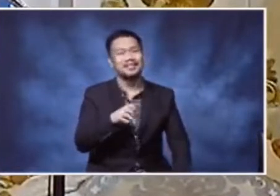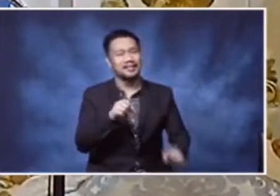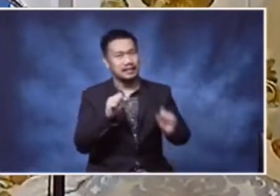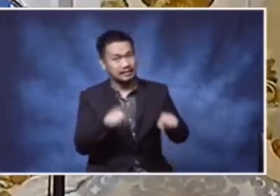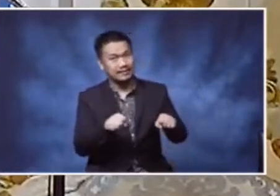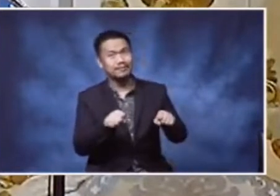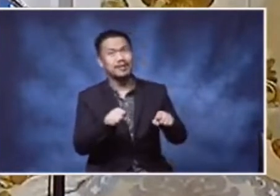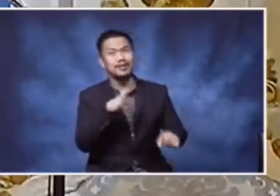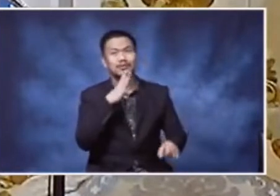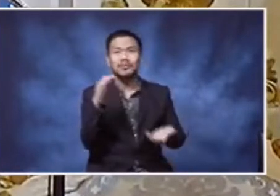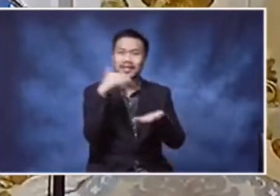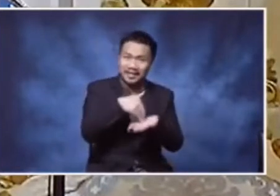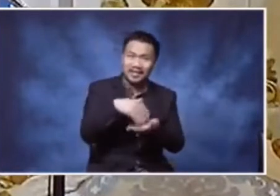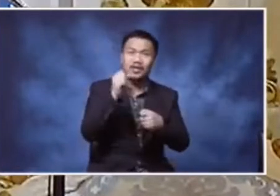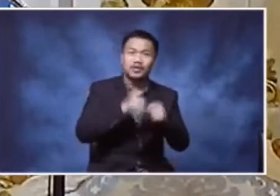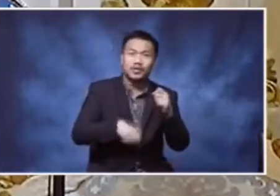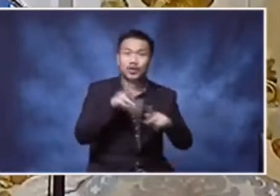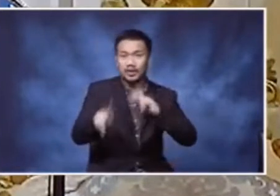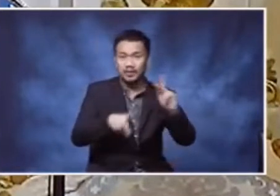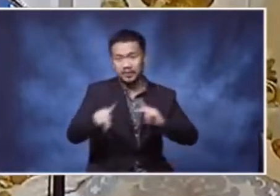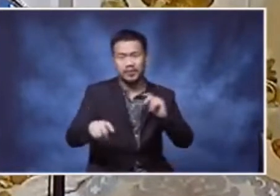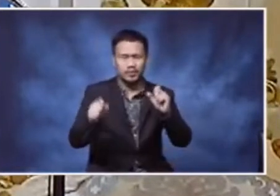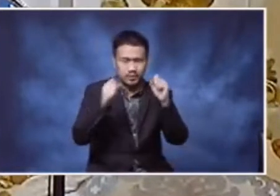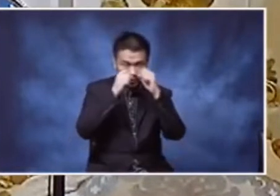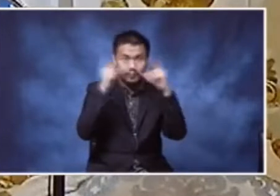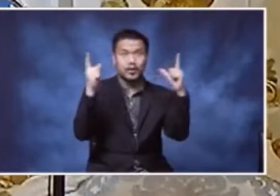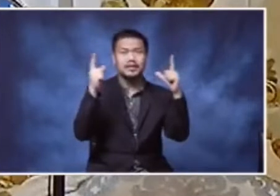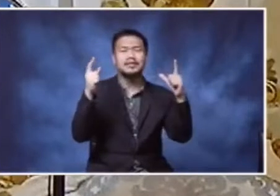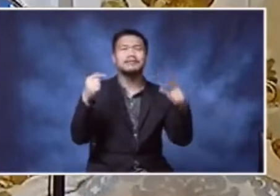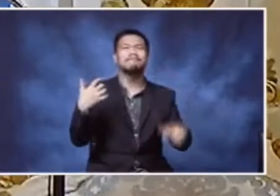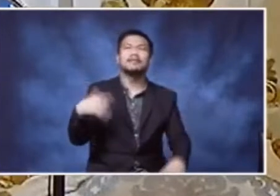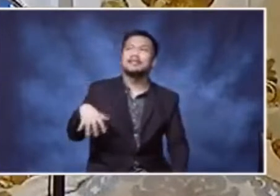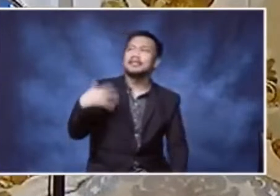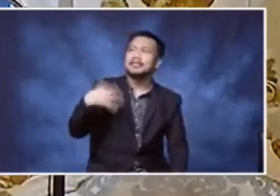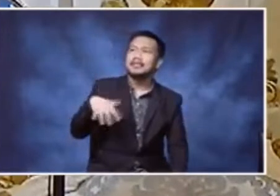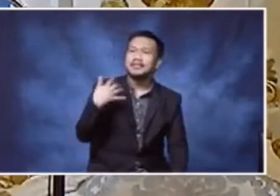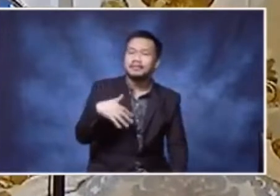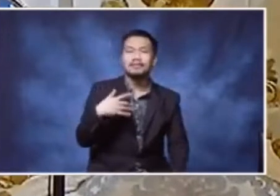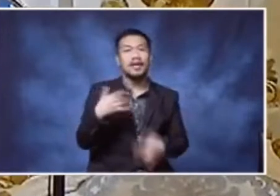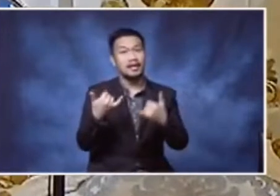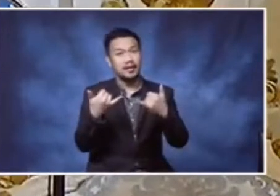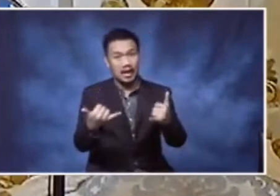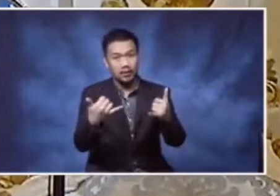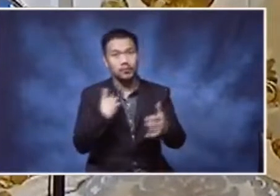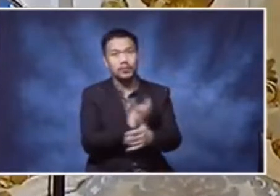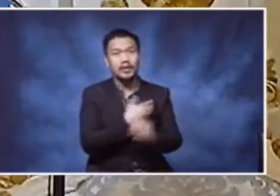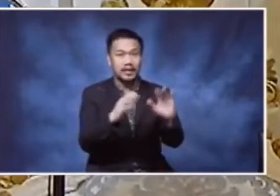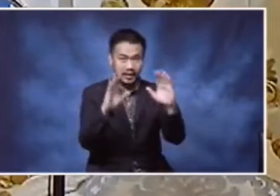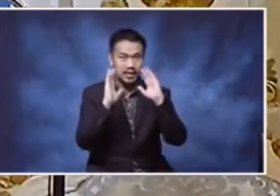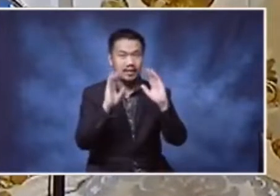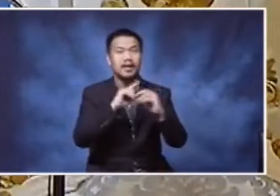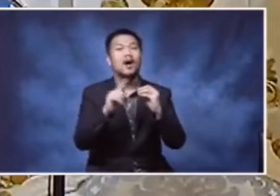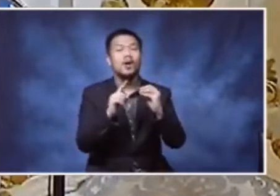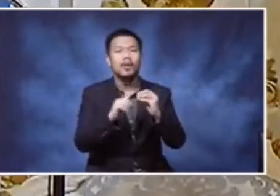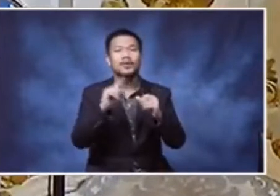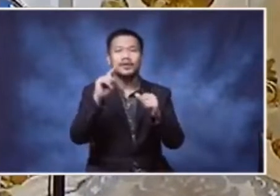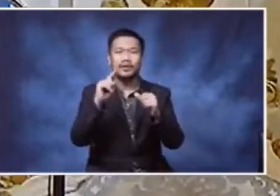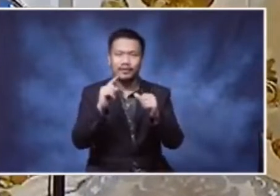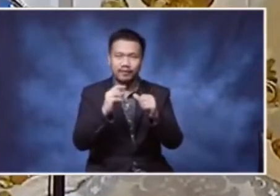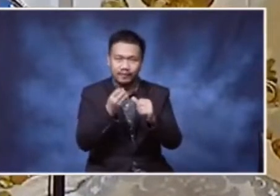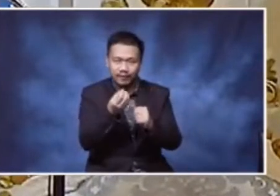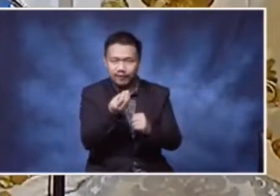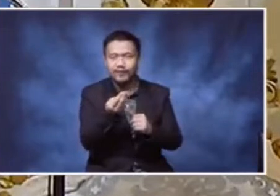pagsasalita. Kaya nagtaka yung mga tao. At ngayon po ay napakinggan natin ang unang mga salita